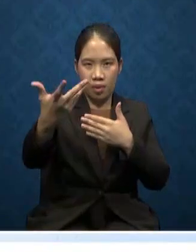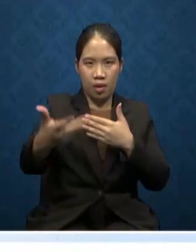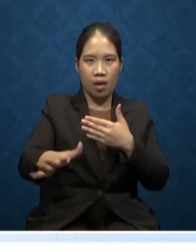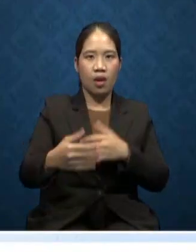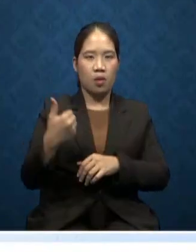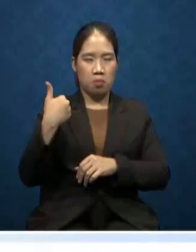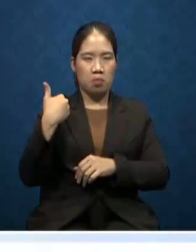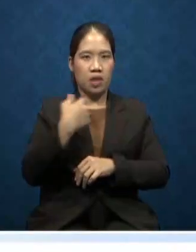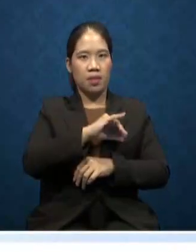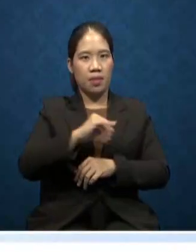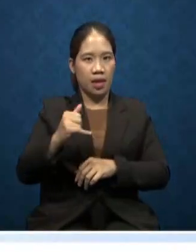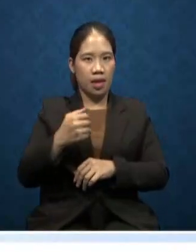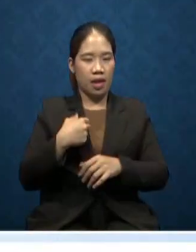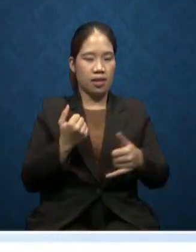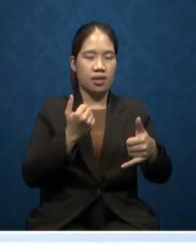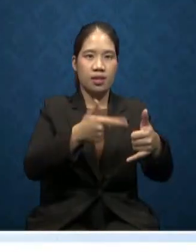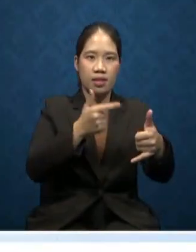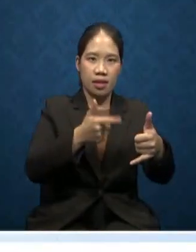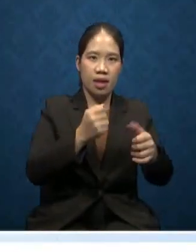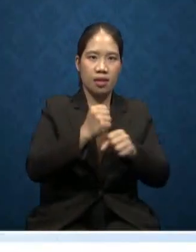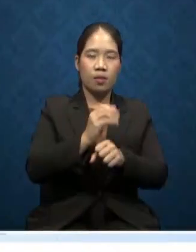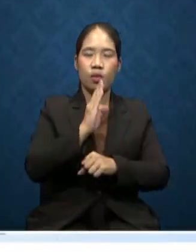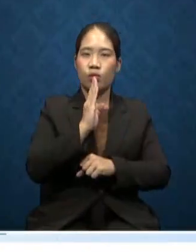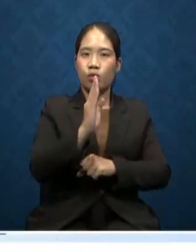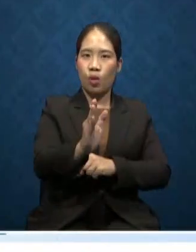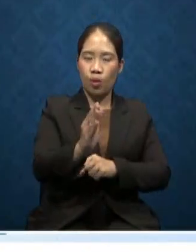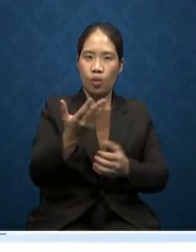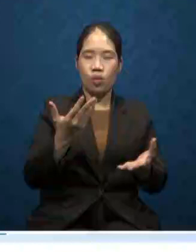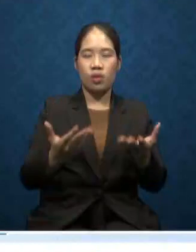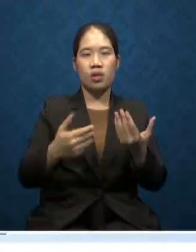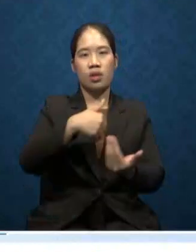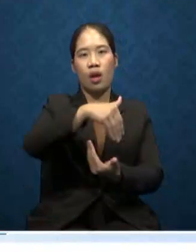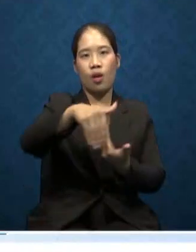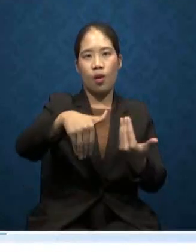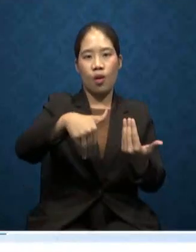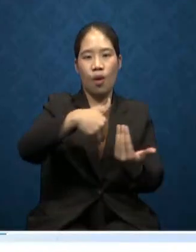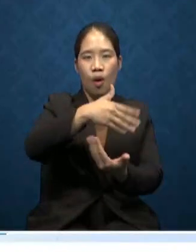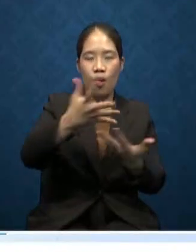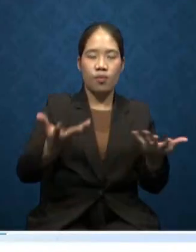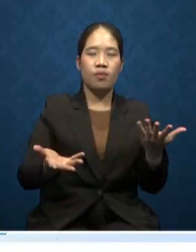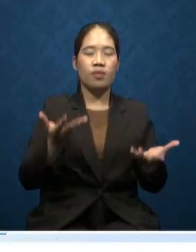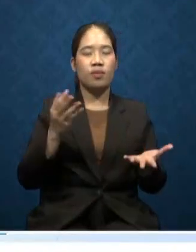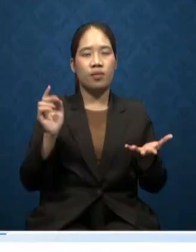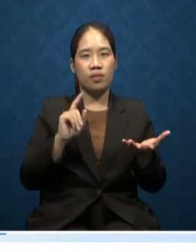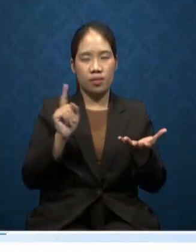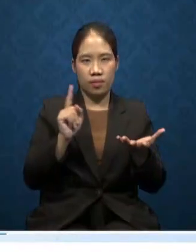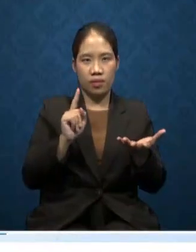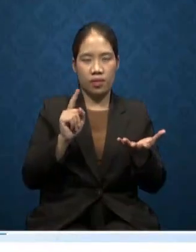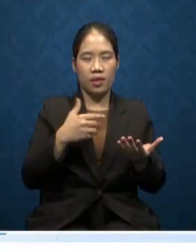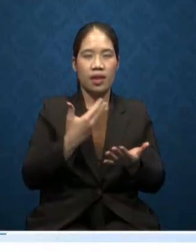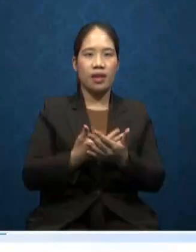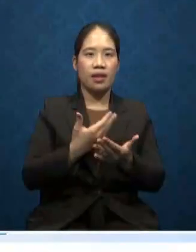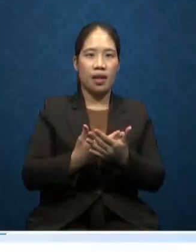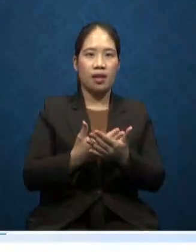่อการจ armsทั้งการจงงานทางafeรงมีการจ่างงทางออมและก็ท้ายทสุดก็คอว่าเงิน